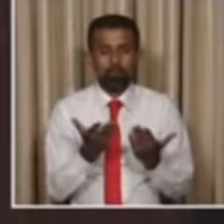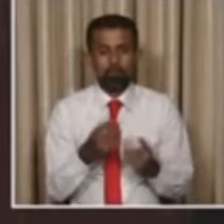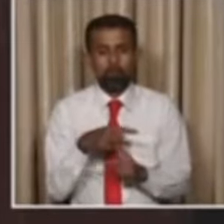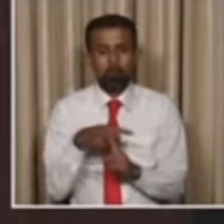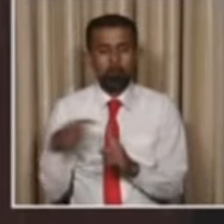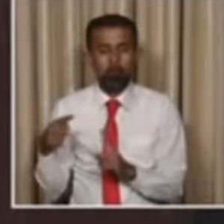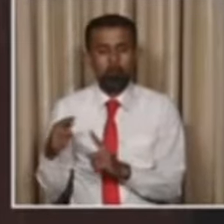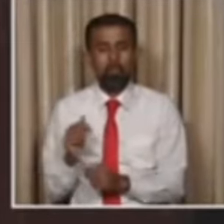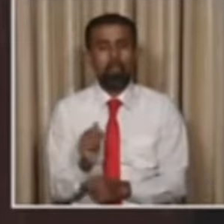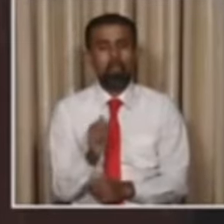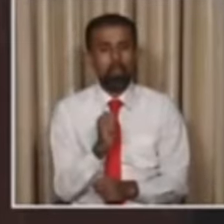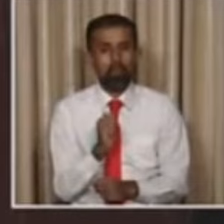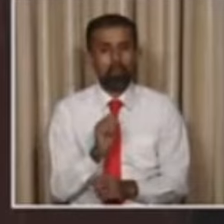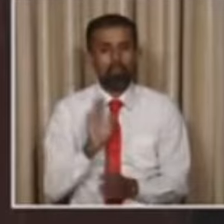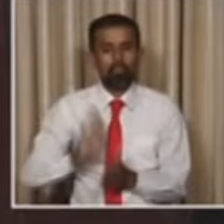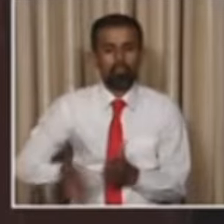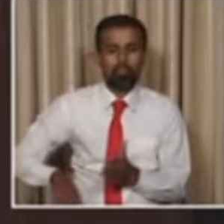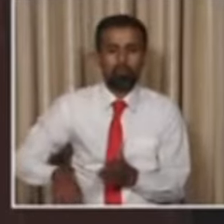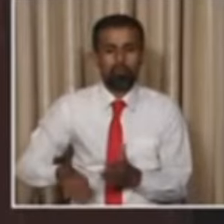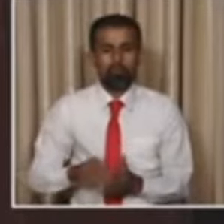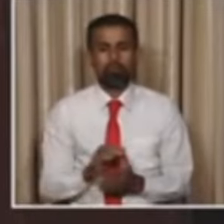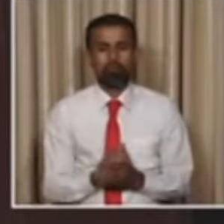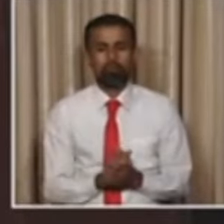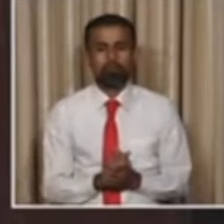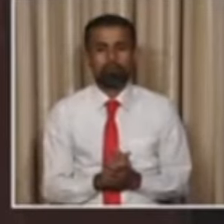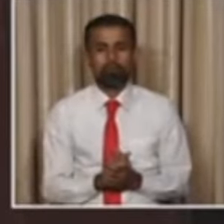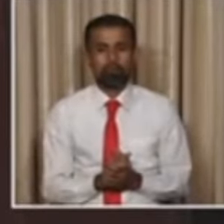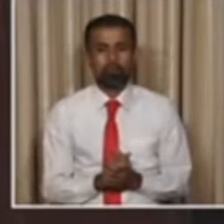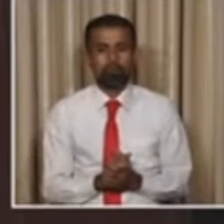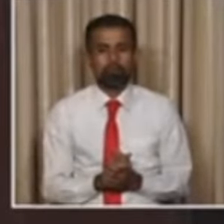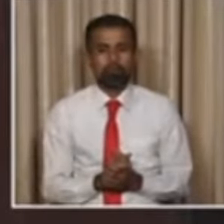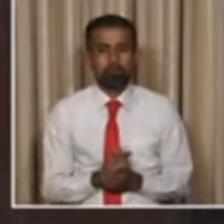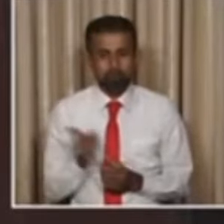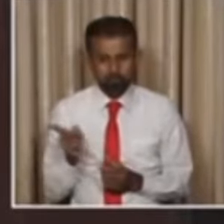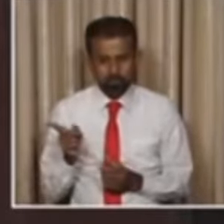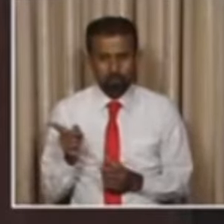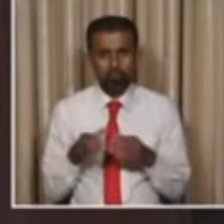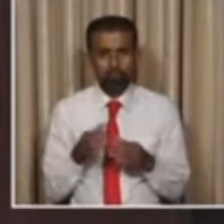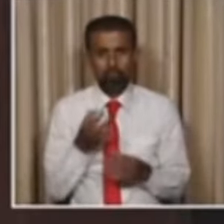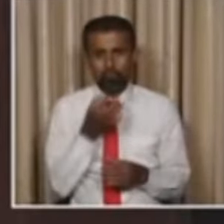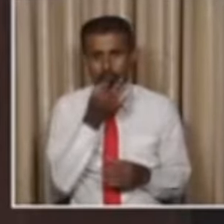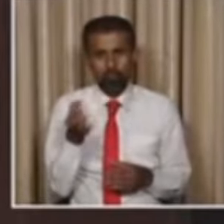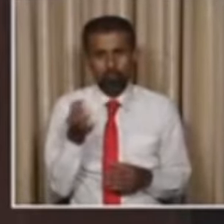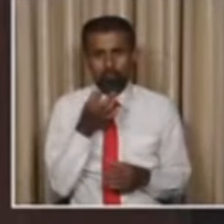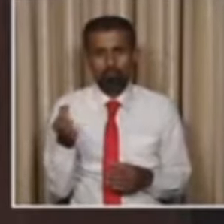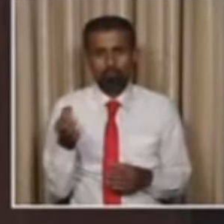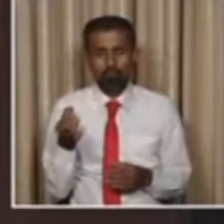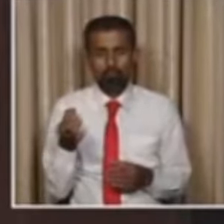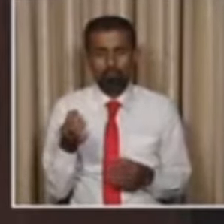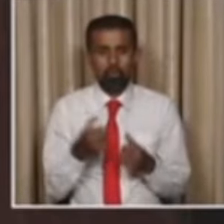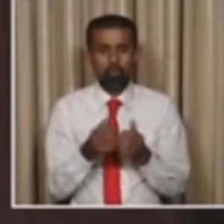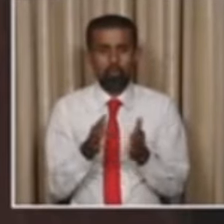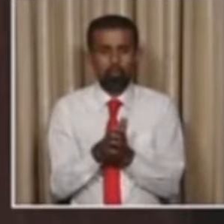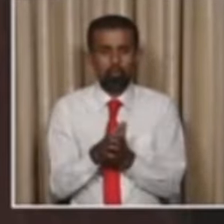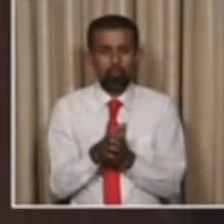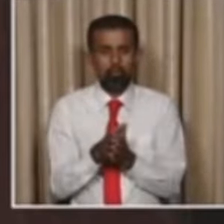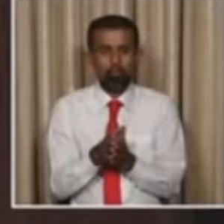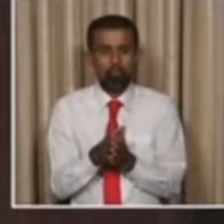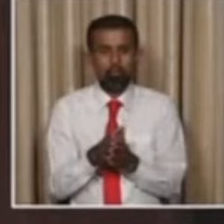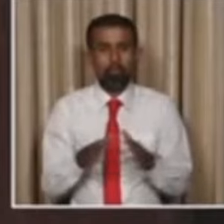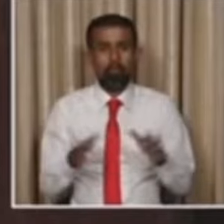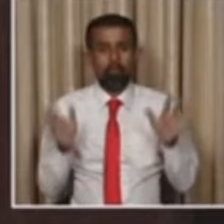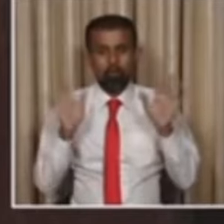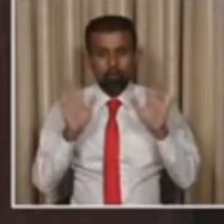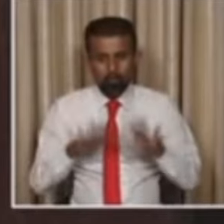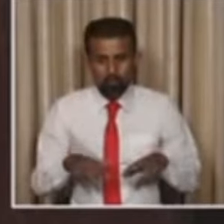ඇයි මේක ඇතෑරලා කටයුතු කරලා තියෙන්නේ? එතකොට ඒ කොටසට නේද නිරන්තරයෙන් මේ චෝදනා එල්ලෙන්නේ? කොහින් හරි කැරකි ගිහිල්ලා අයපාව අවිල